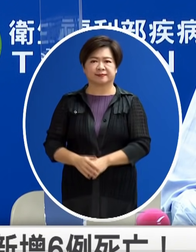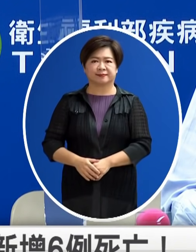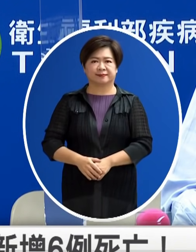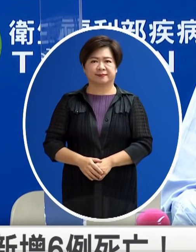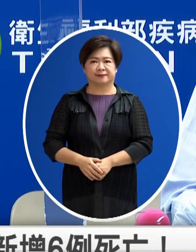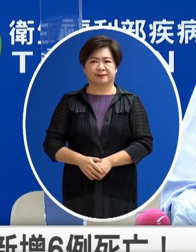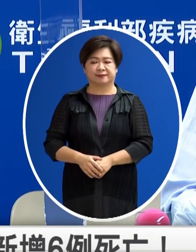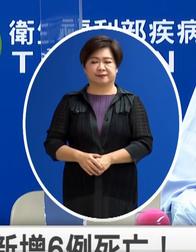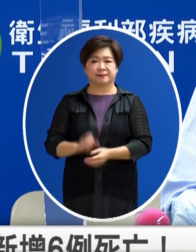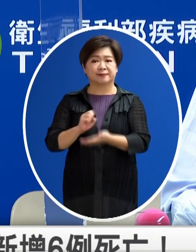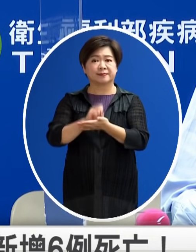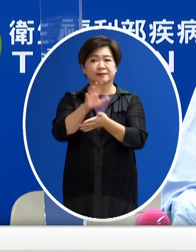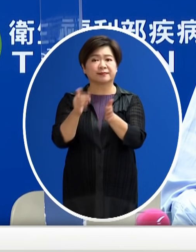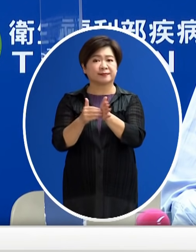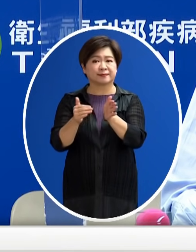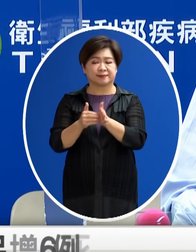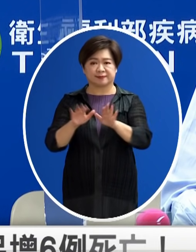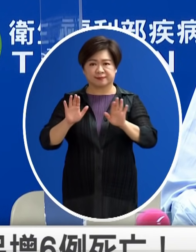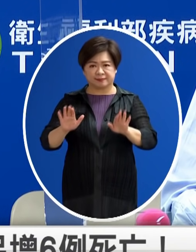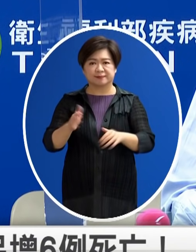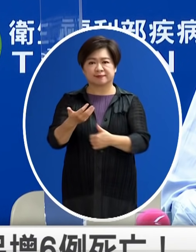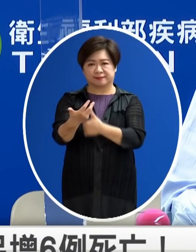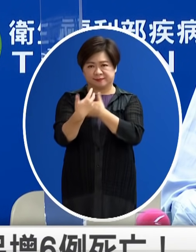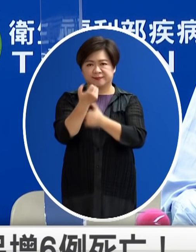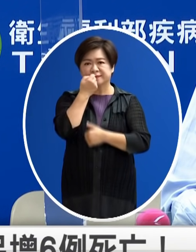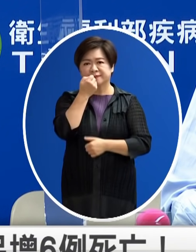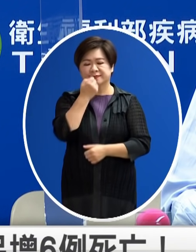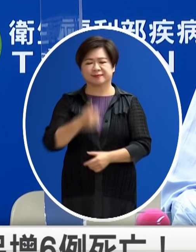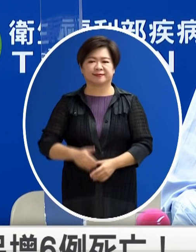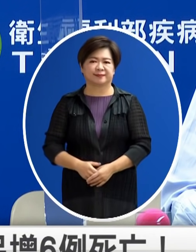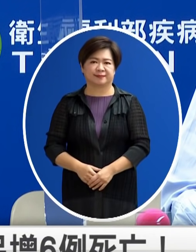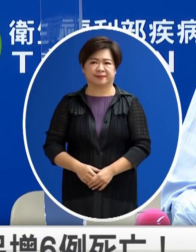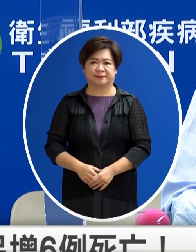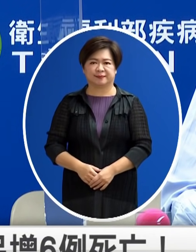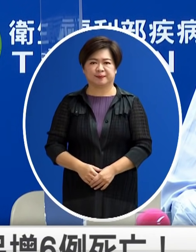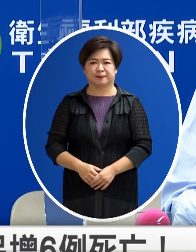那我们今天的报告就先到这里。